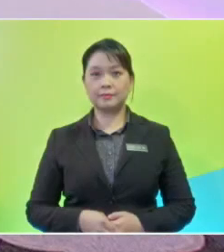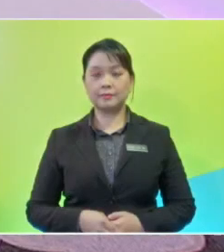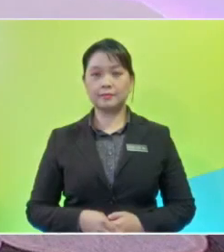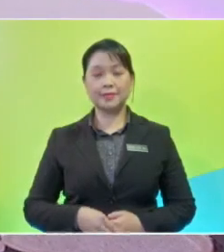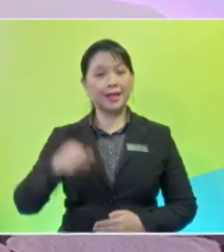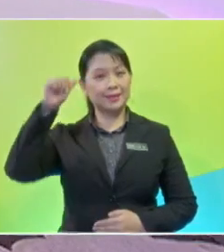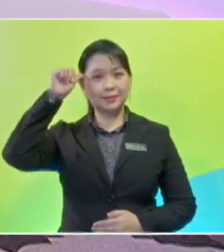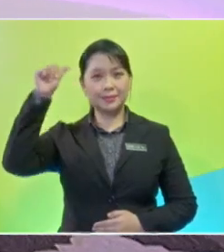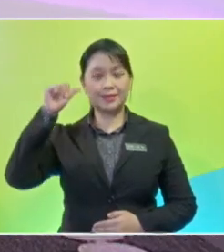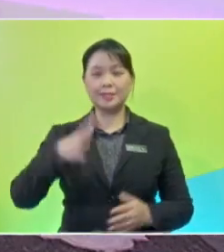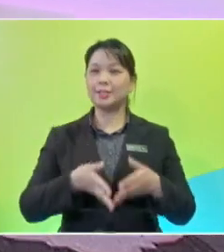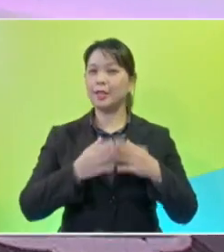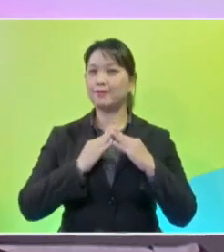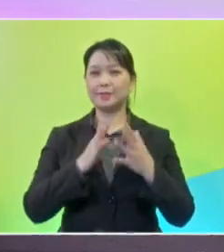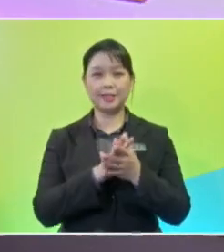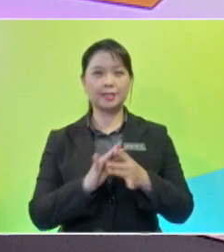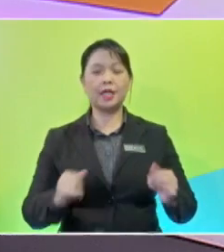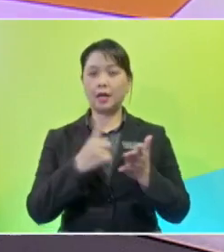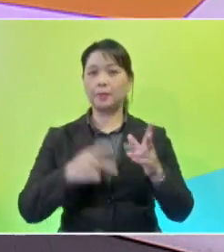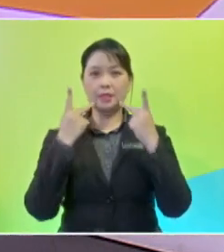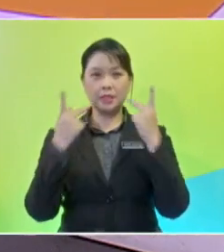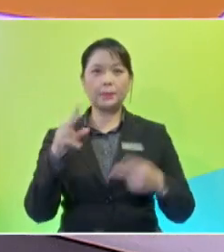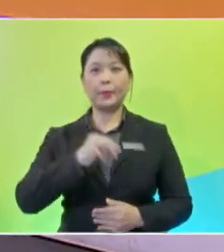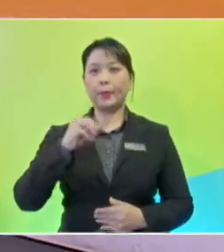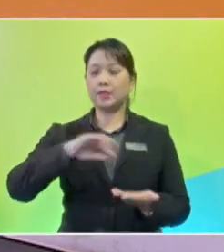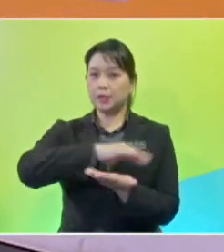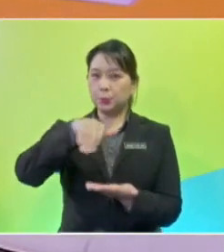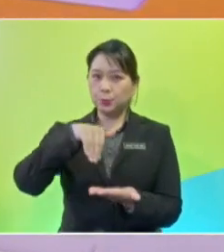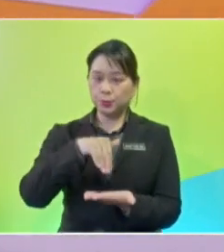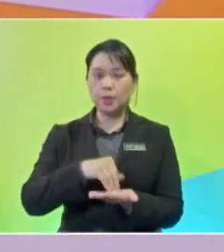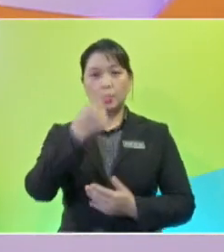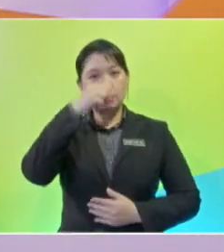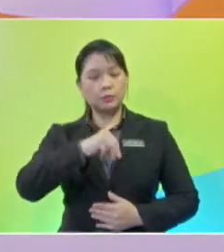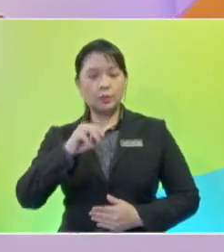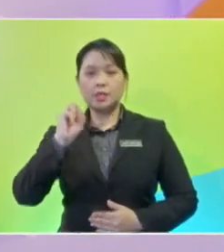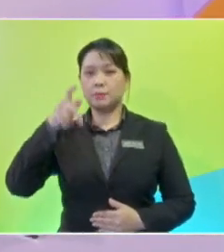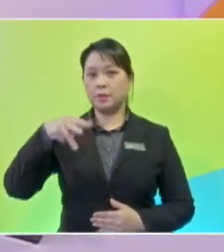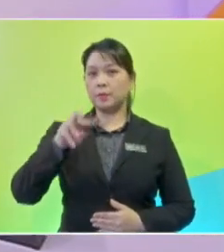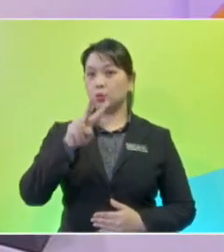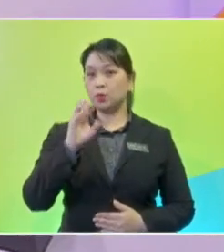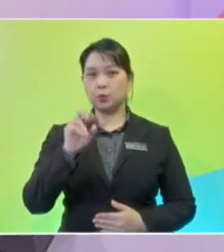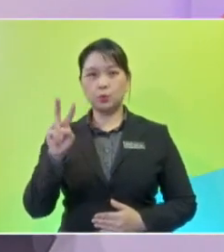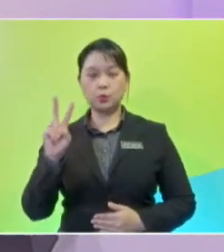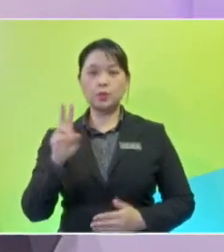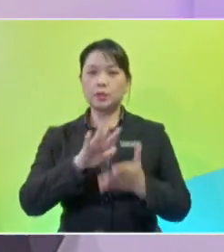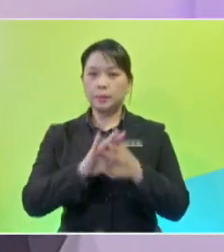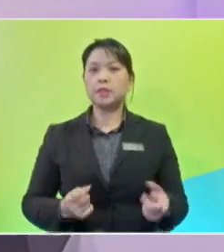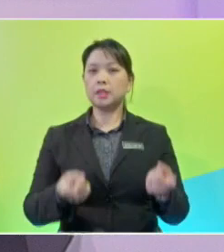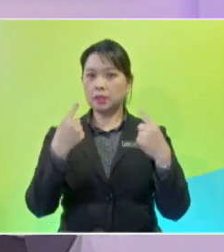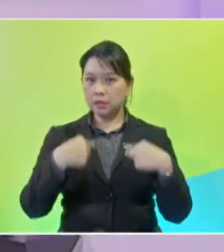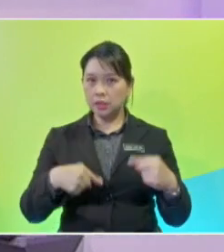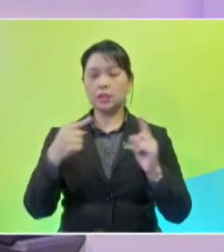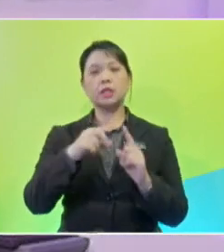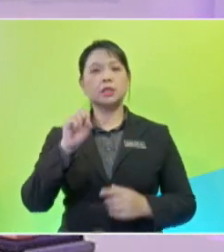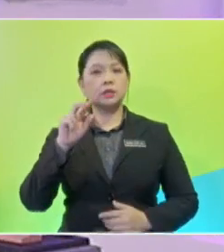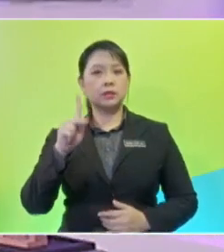Assalamualaikum salam sejahtera Apa kabar semua ataupun calon-calon SPM 2022 Selamat datang kesukses SPM